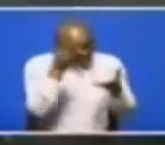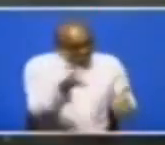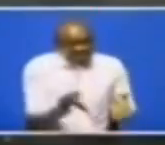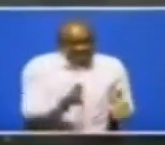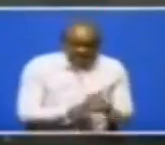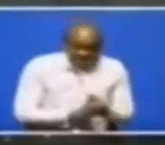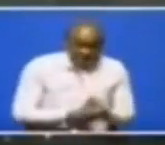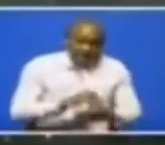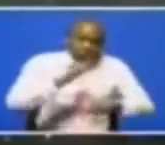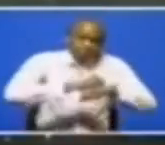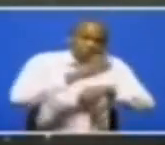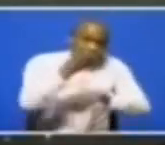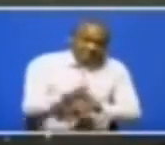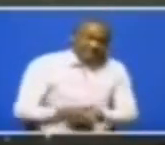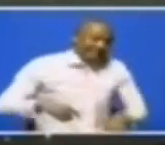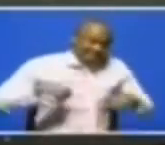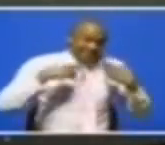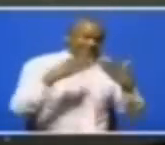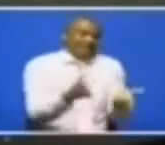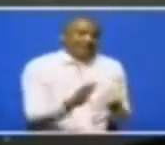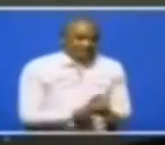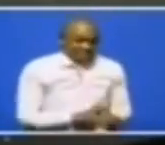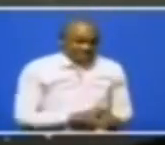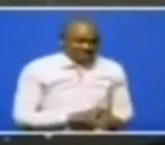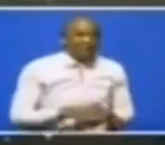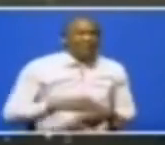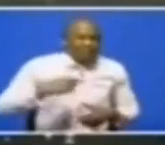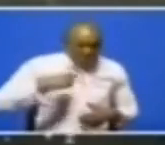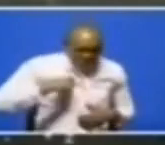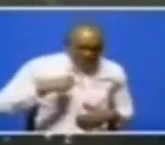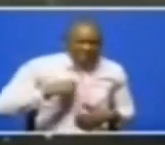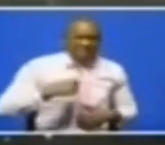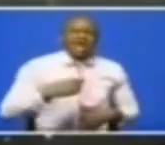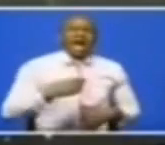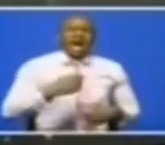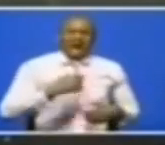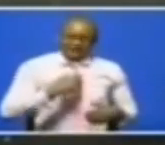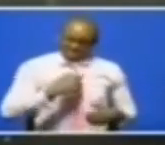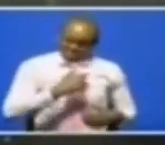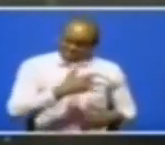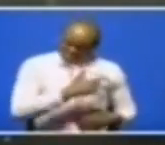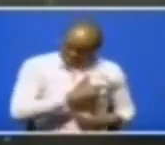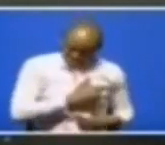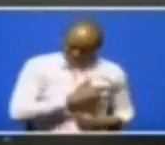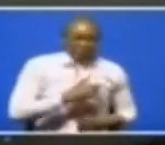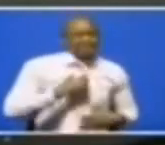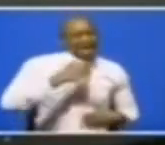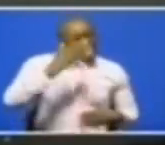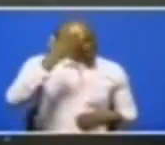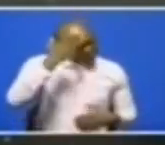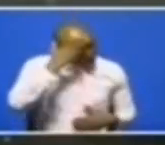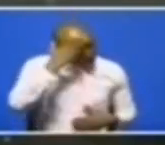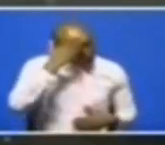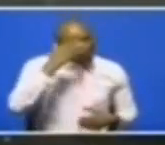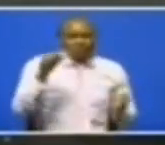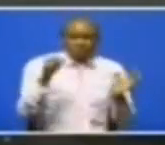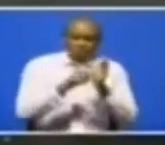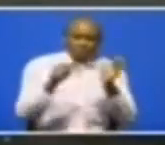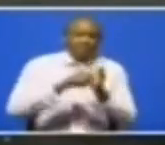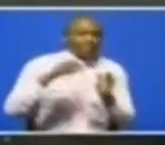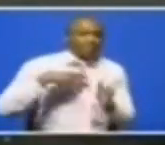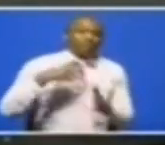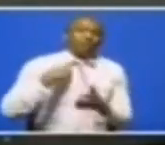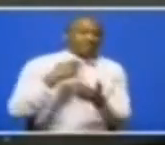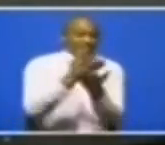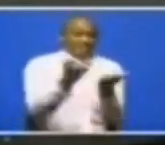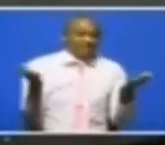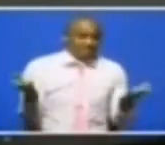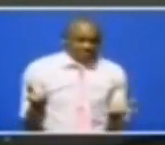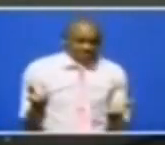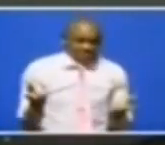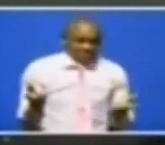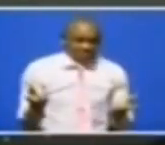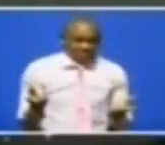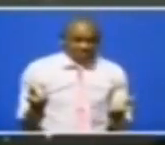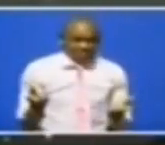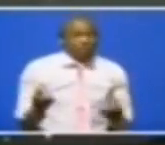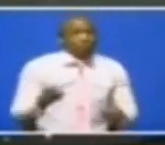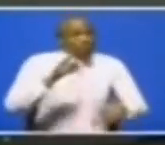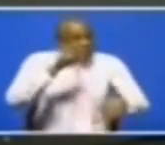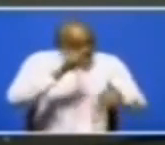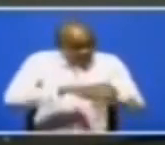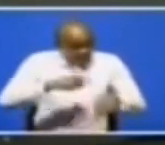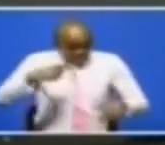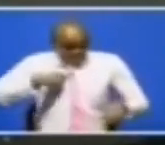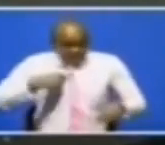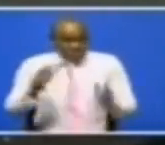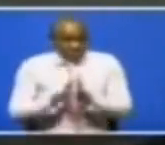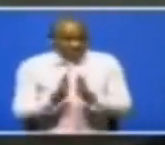Kenya, niko Kenya, nina ule mguso na mwananchi, najua shida za Mkenya. Sasa